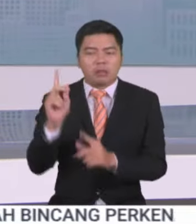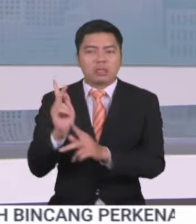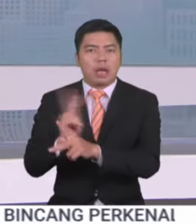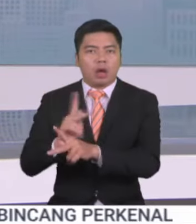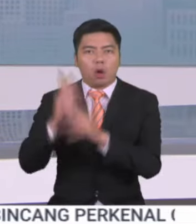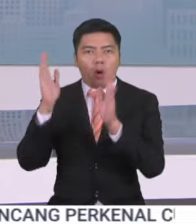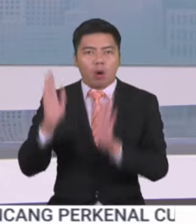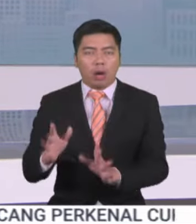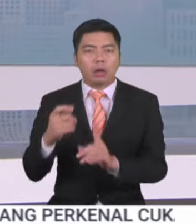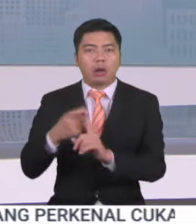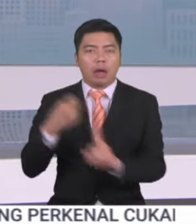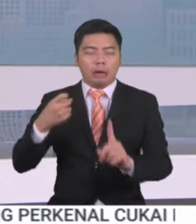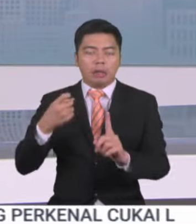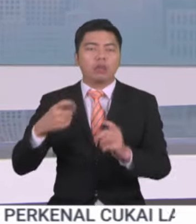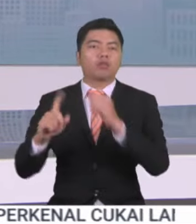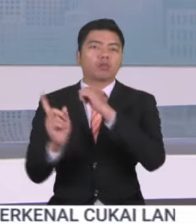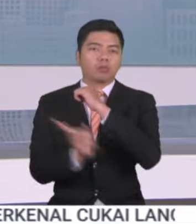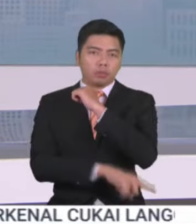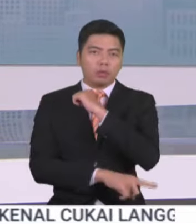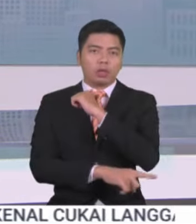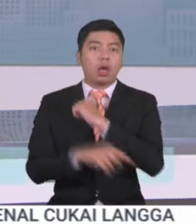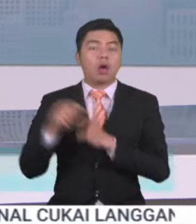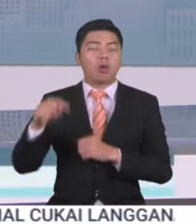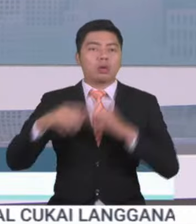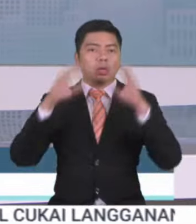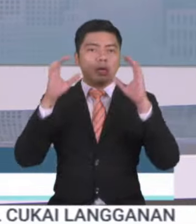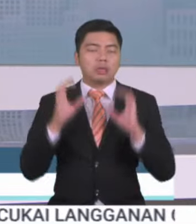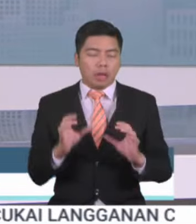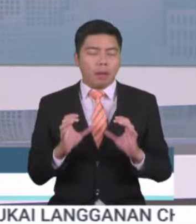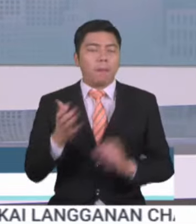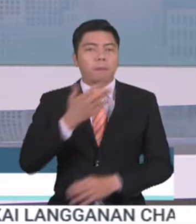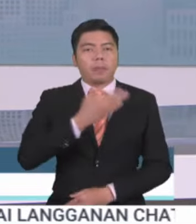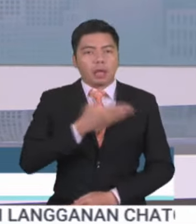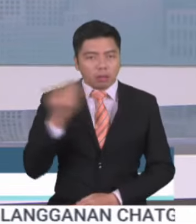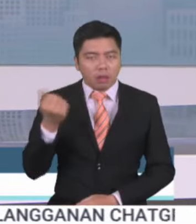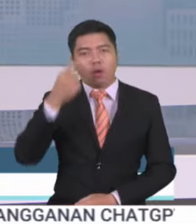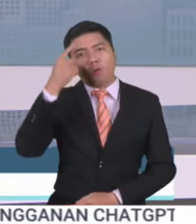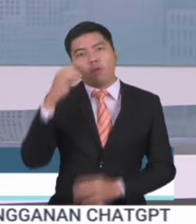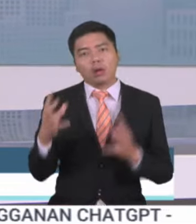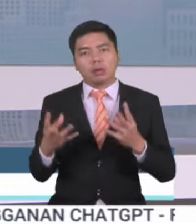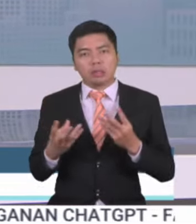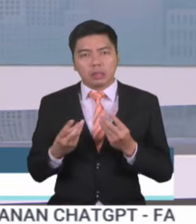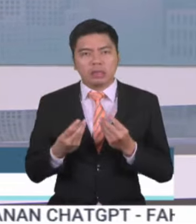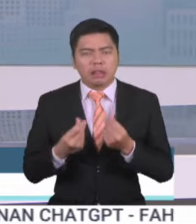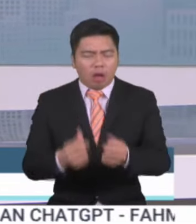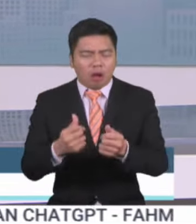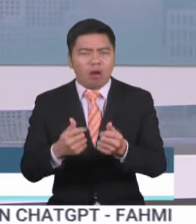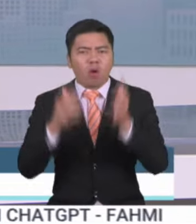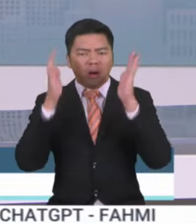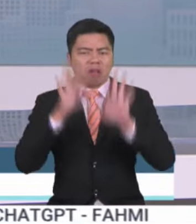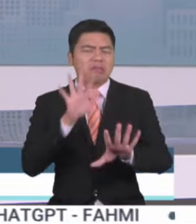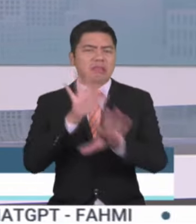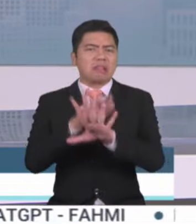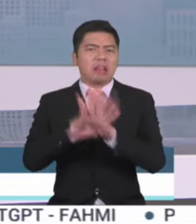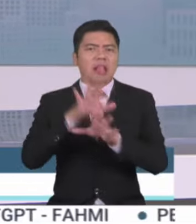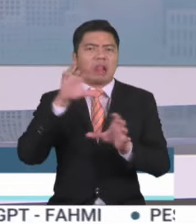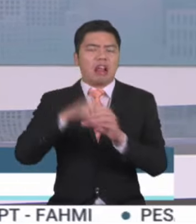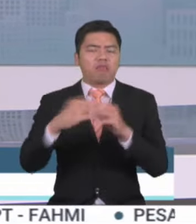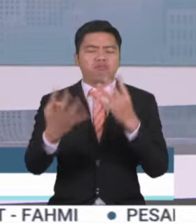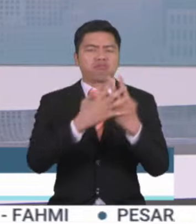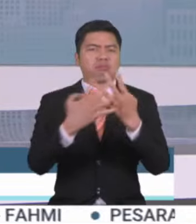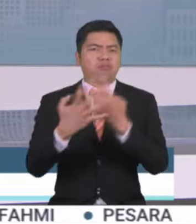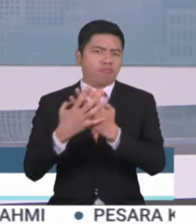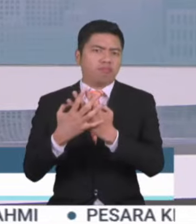individu berkenaan dijatuhkan hukuman. Ia adalah langkah paling progresif menangani isu kesesakan di penjara yang